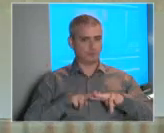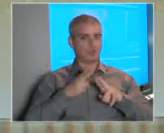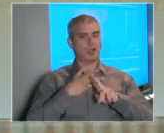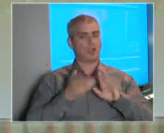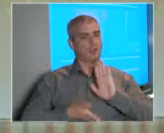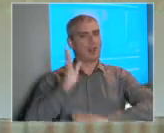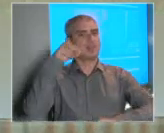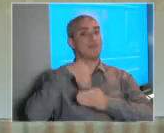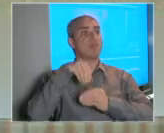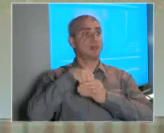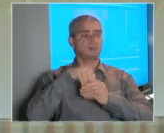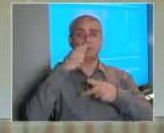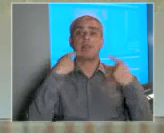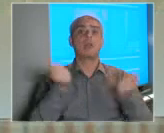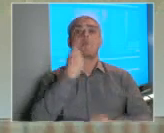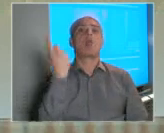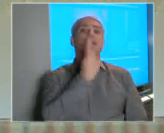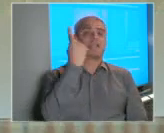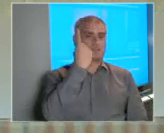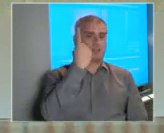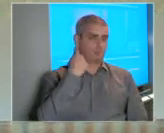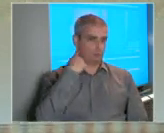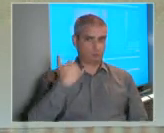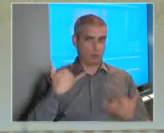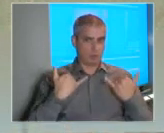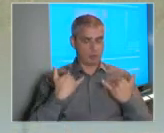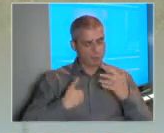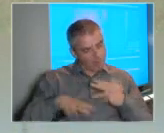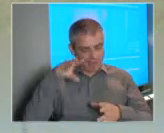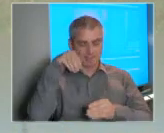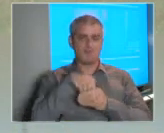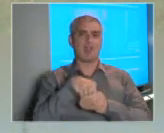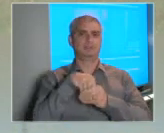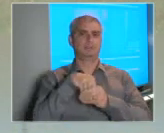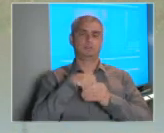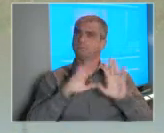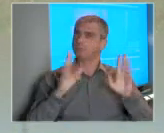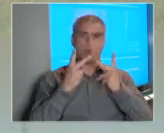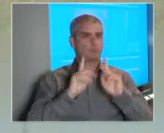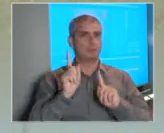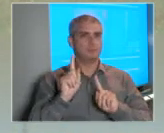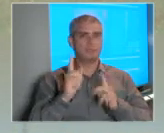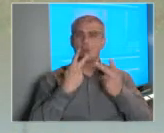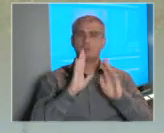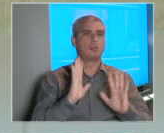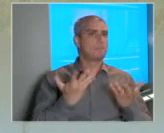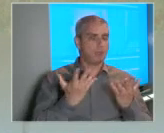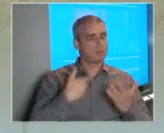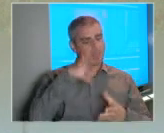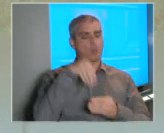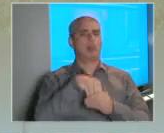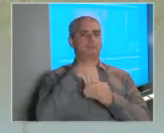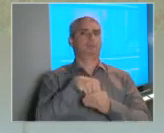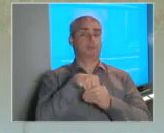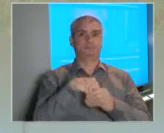לצאת ולהצביע. זו התעמולה היחידה שתשמעו כאן היום. פשוט לצאת ולהצביע. לא משנה למי, לא משנה למה. לצאת